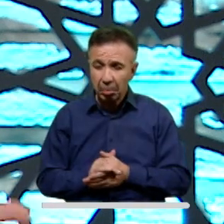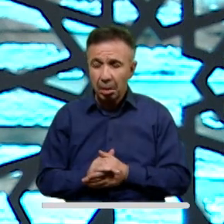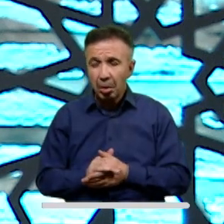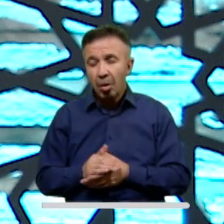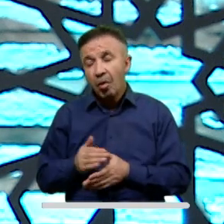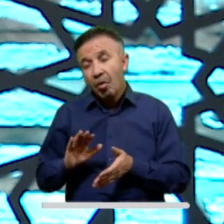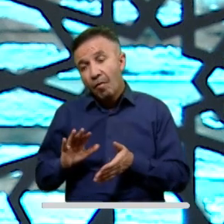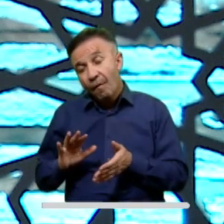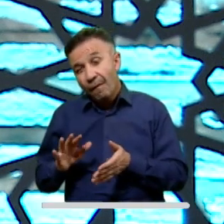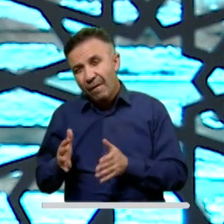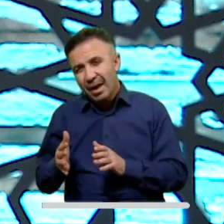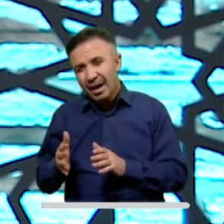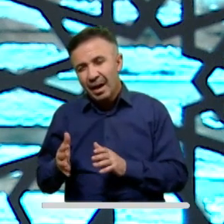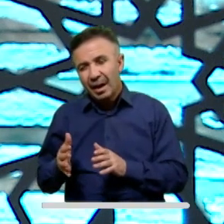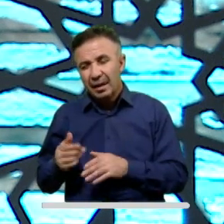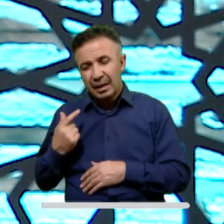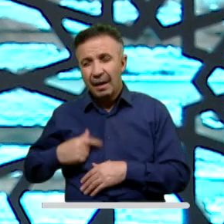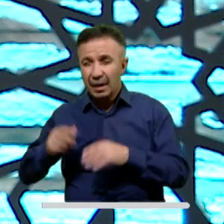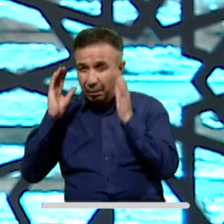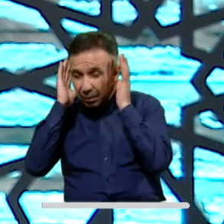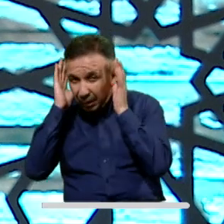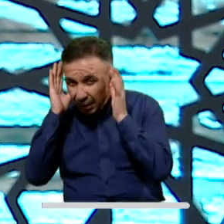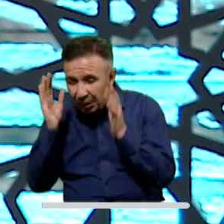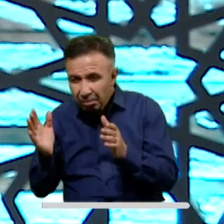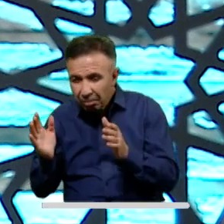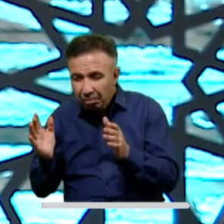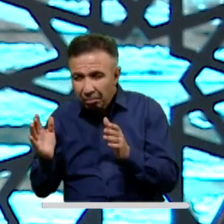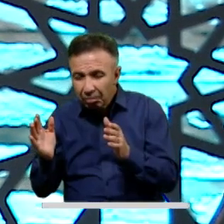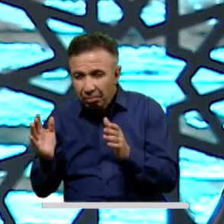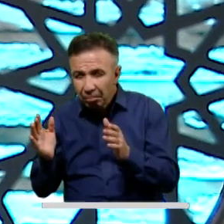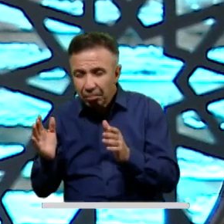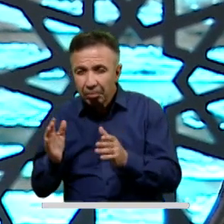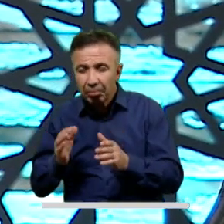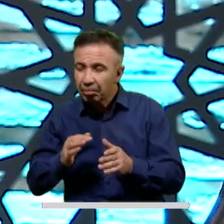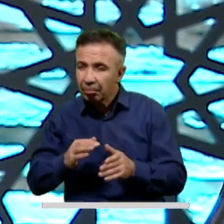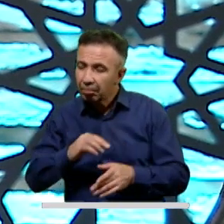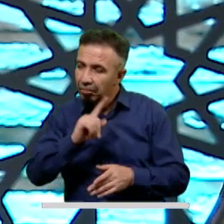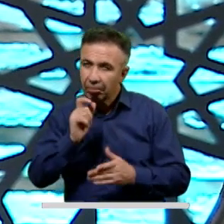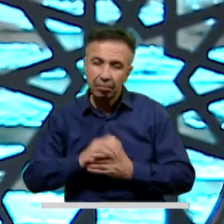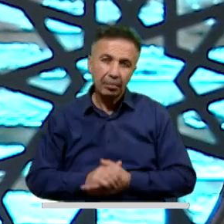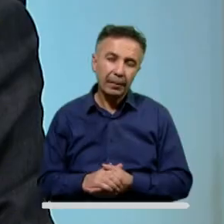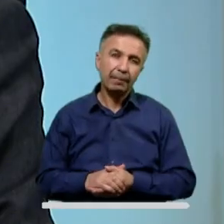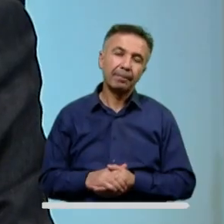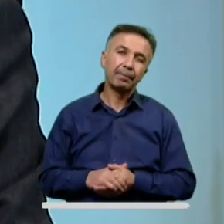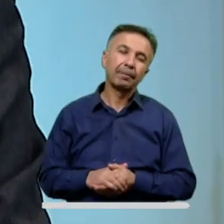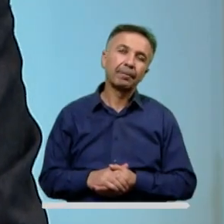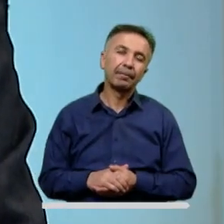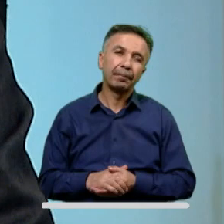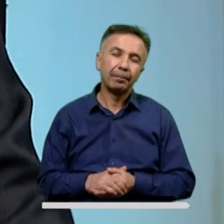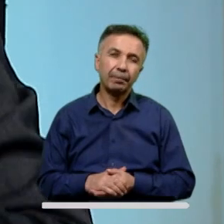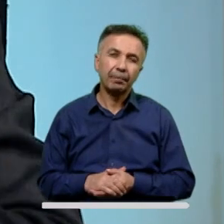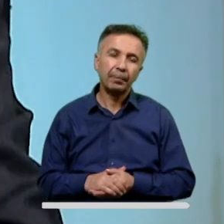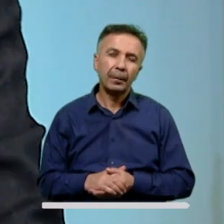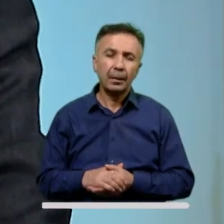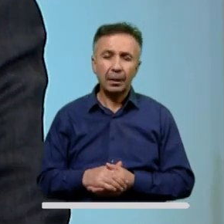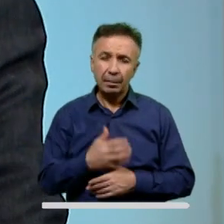artırayım? Evvabin, kuşluk bunları da kılıyormuş. Yani bunun yanında ne kılmasını tavsiye edersiniz? Uygulamayı ona göre yapacak. Yani tavsiyemiz